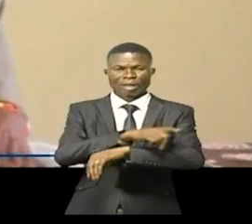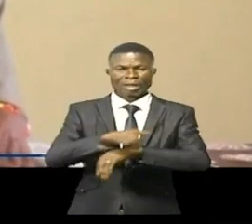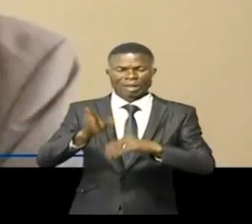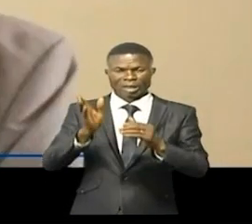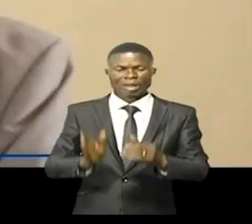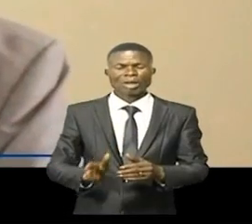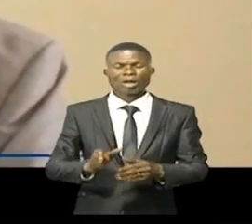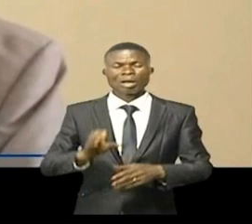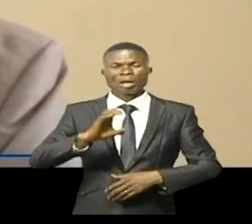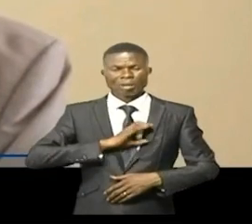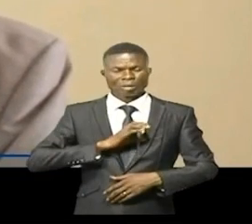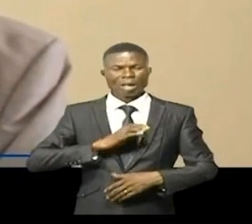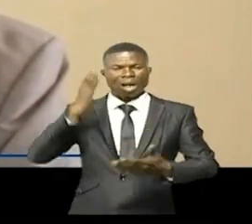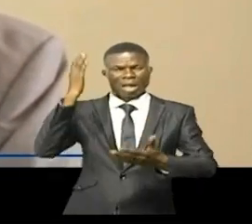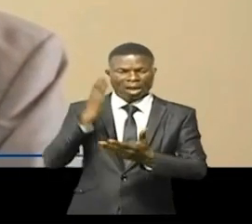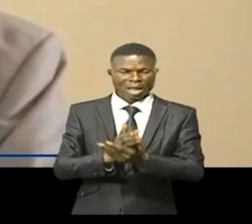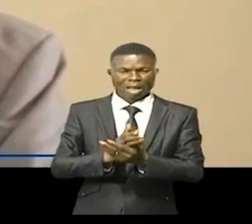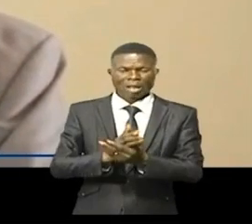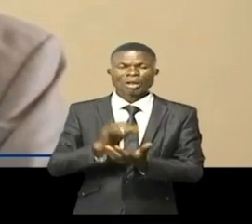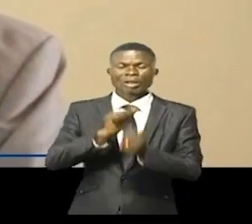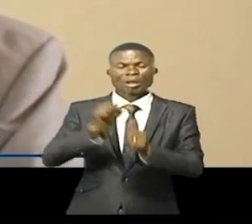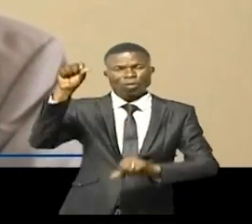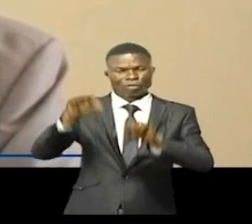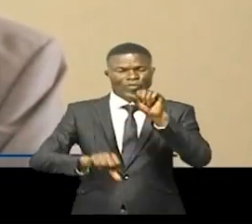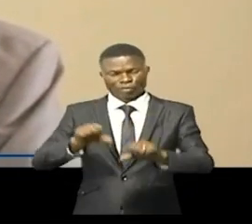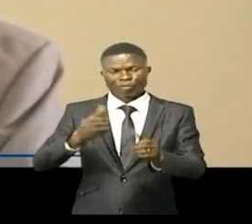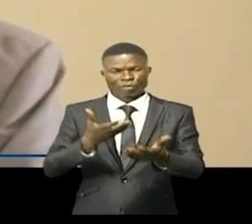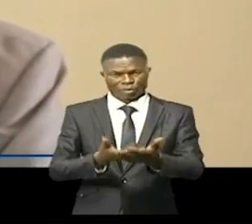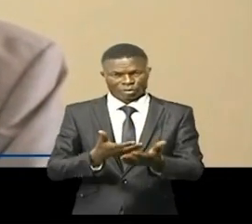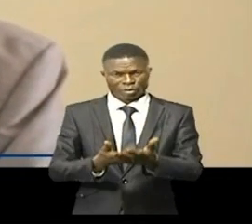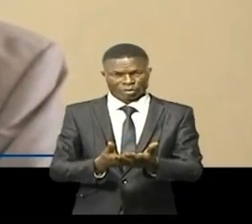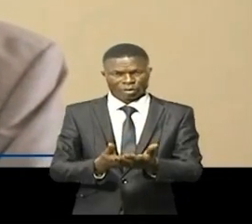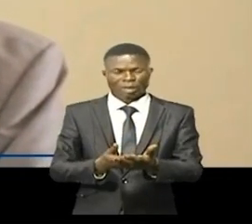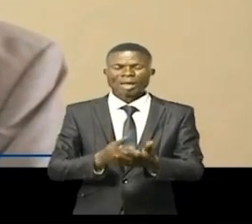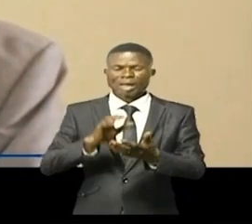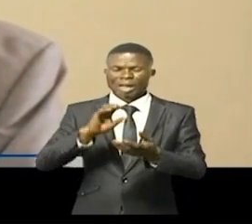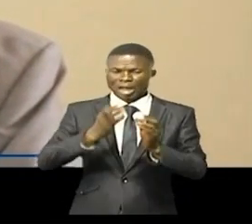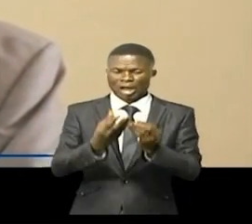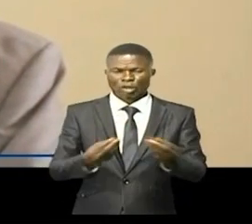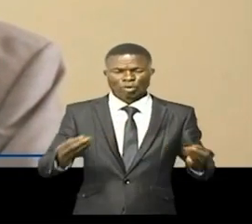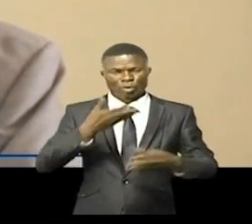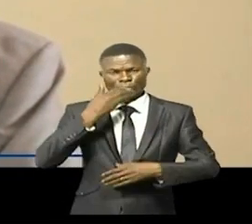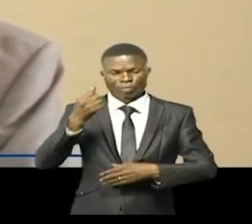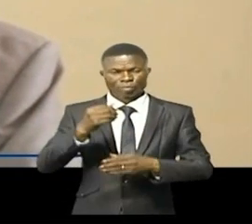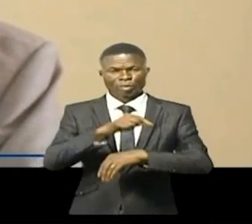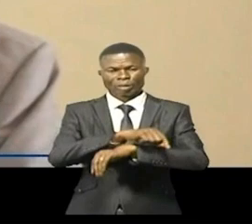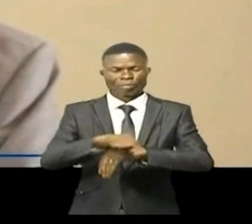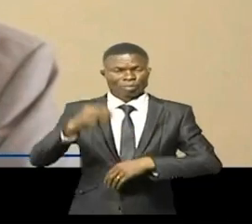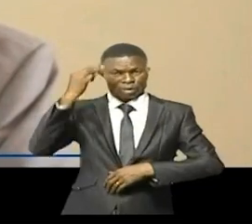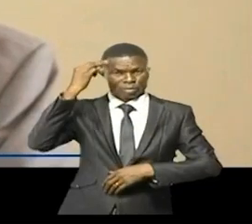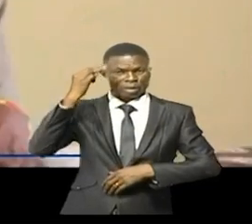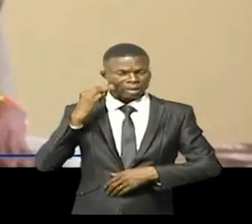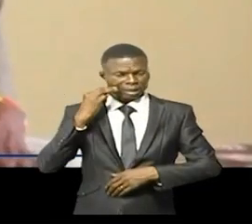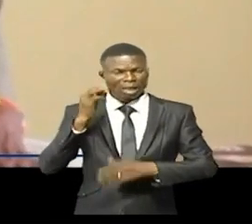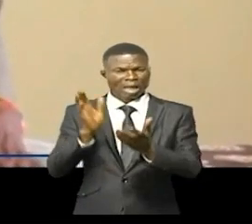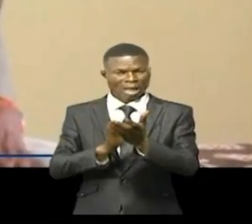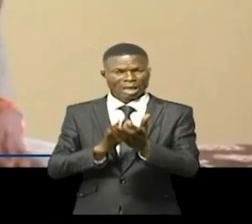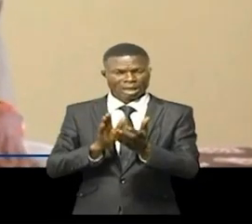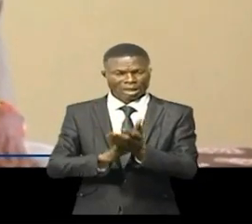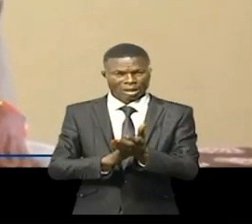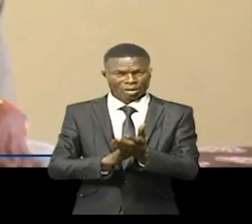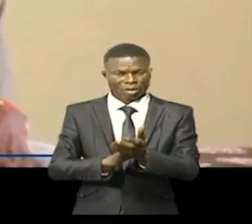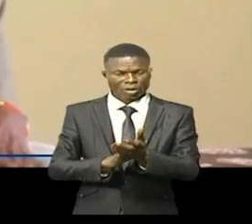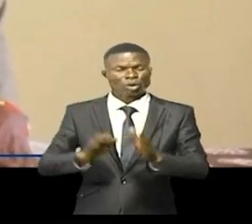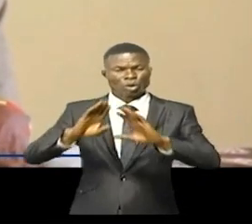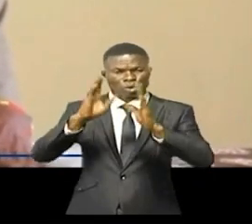peine. Combattre l'impunité et l'arrangement à l'amiable. Au ministère de l'EPST, afficher à travers